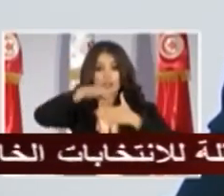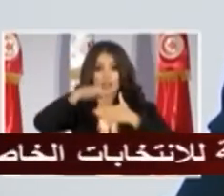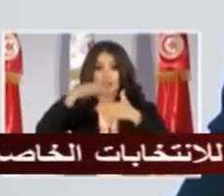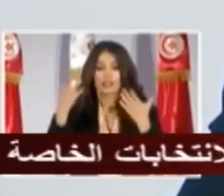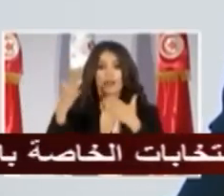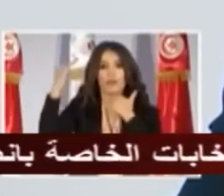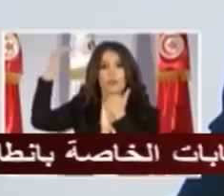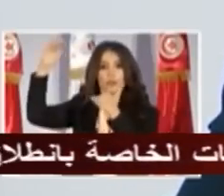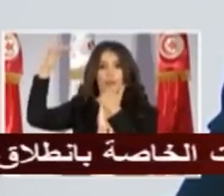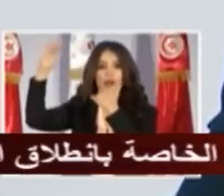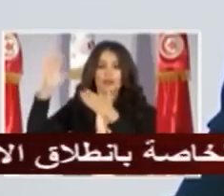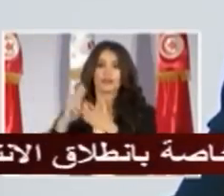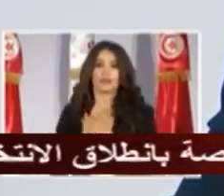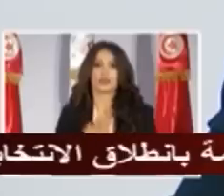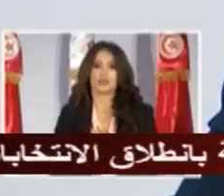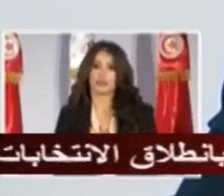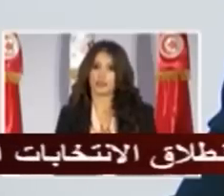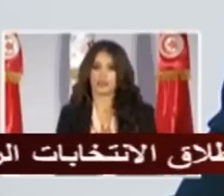بالخارج